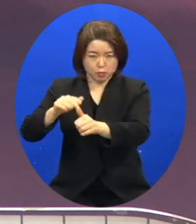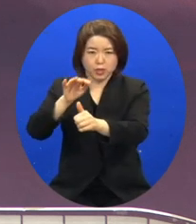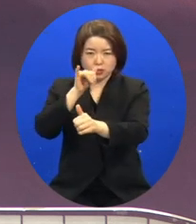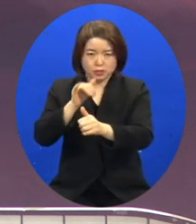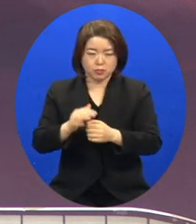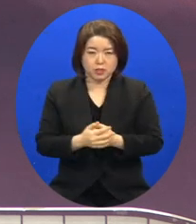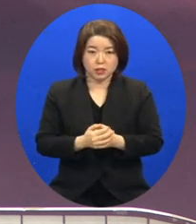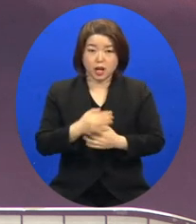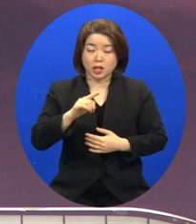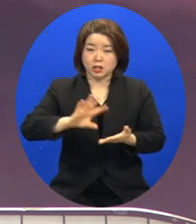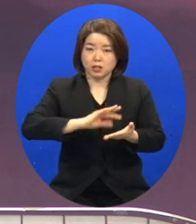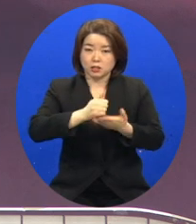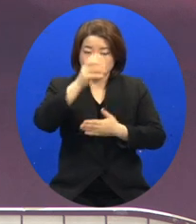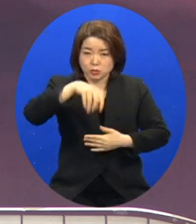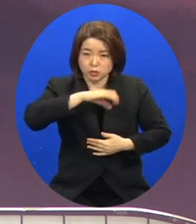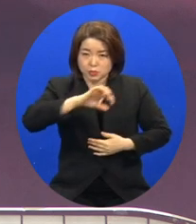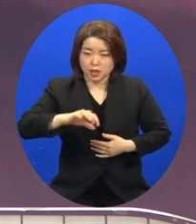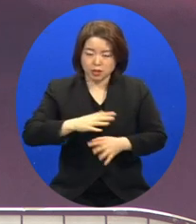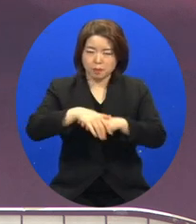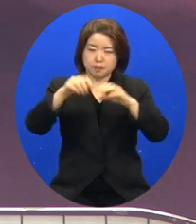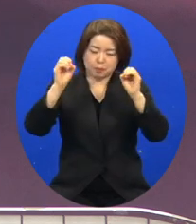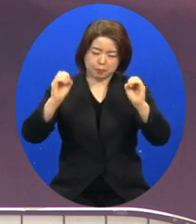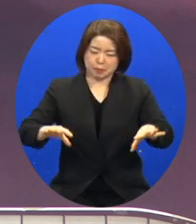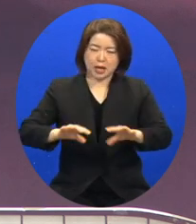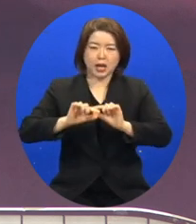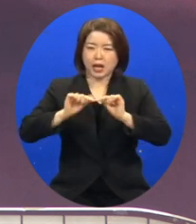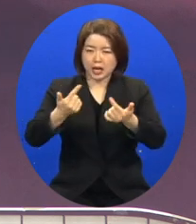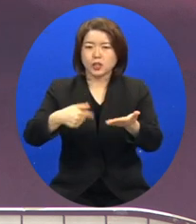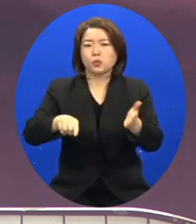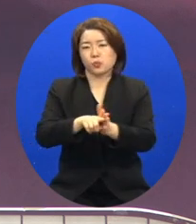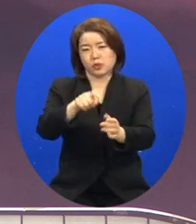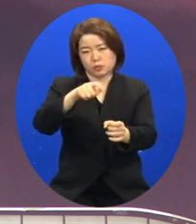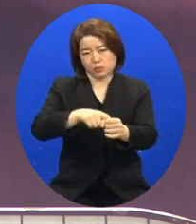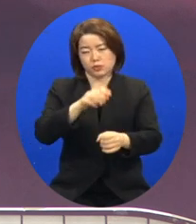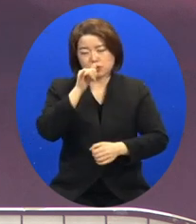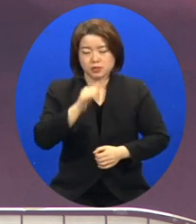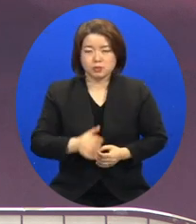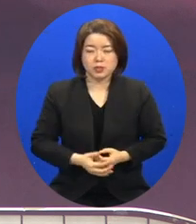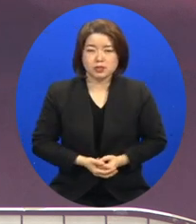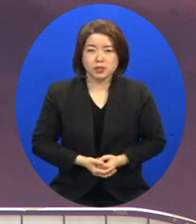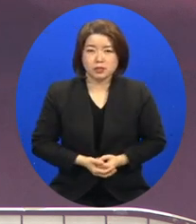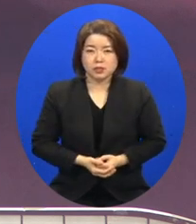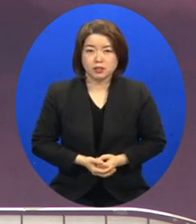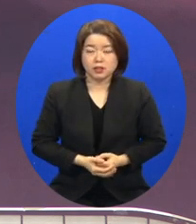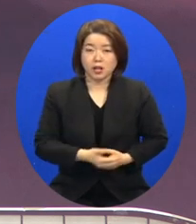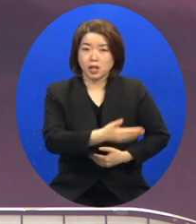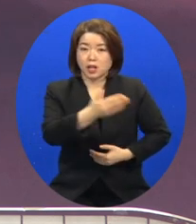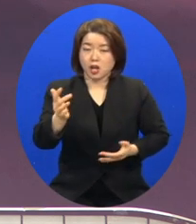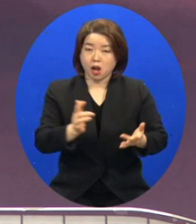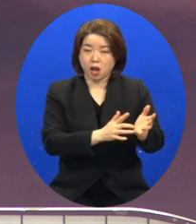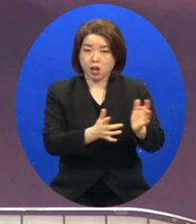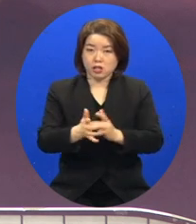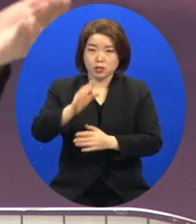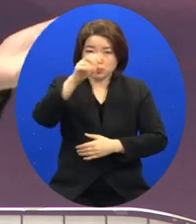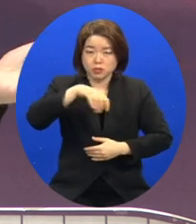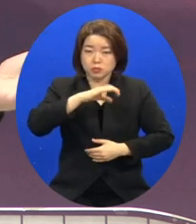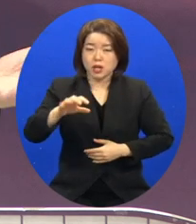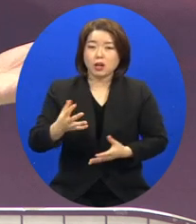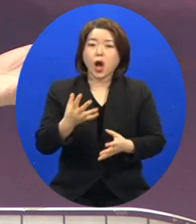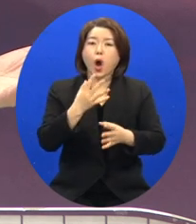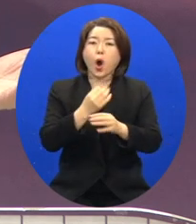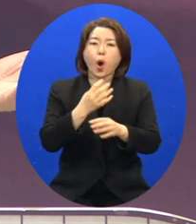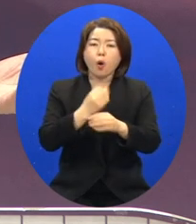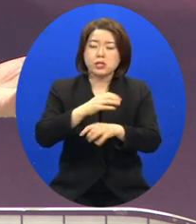그것은 그리스도의 십자가가 헛되이 되지 않게 하시되 는 것입니다 여러분 예수님의 십자가가 언제 헛되이